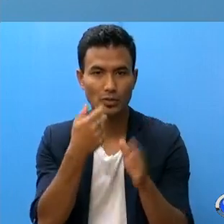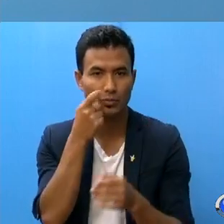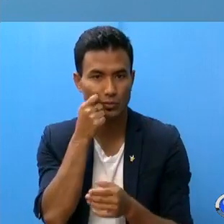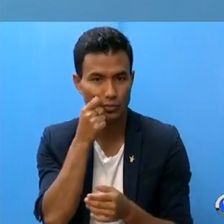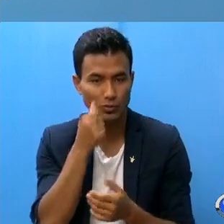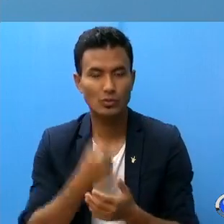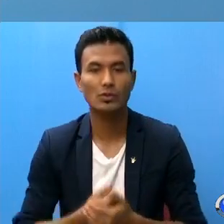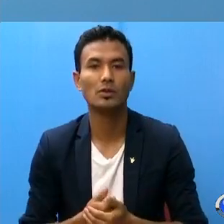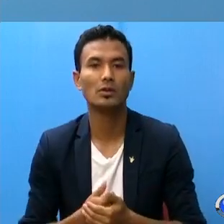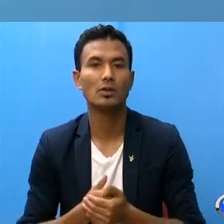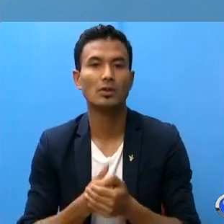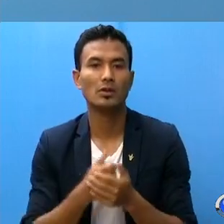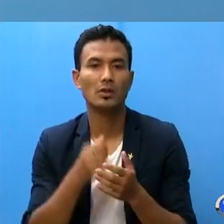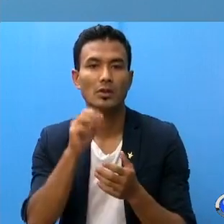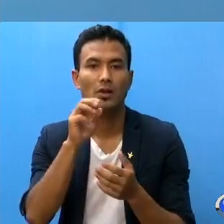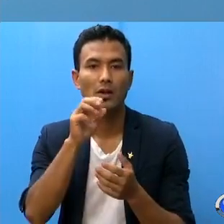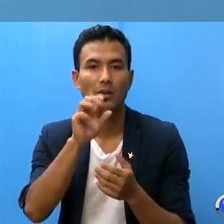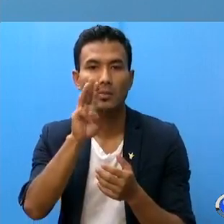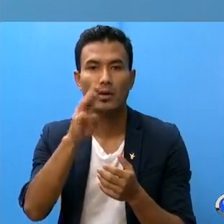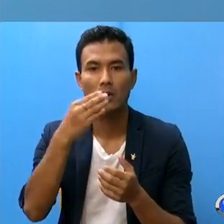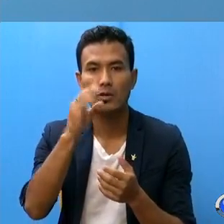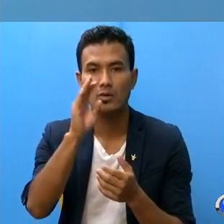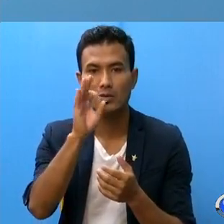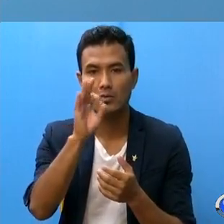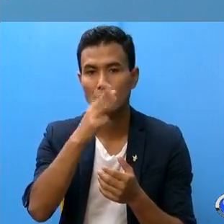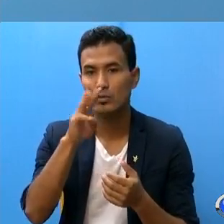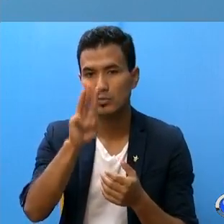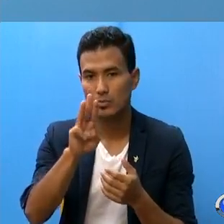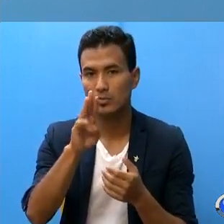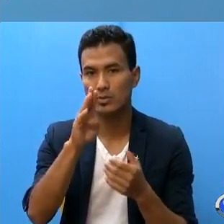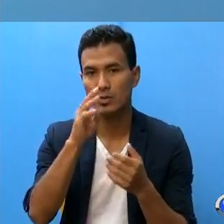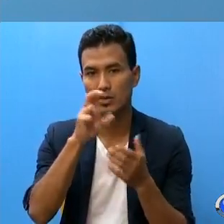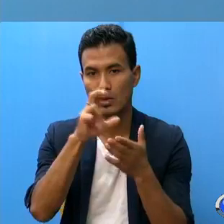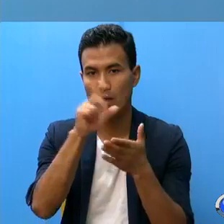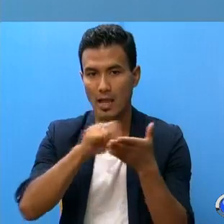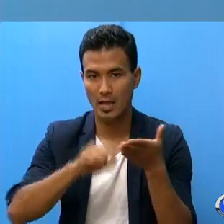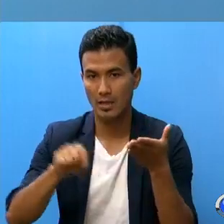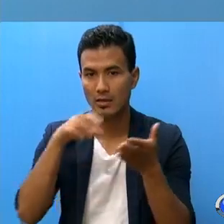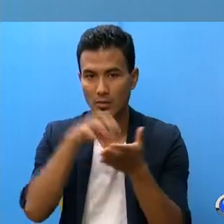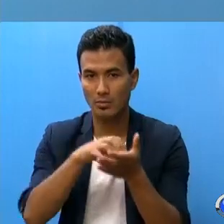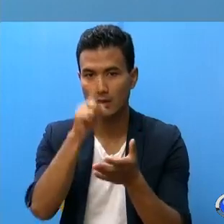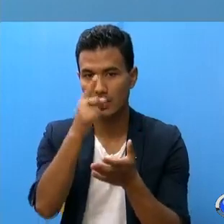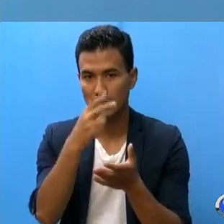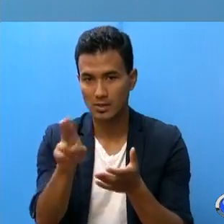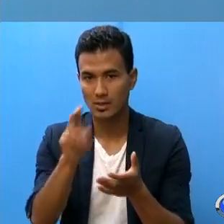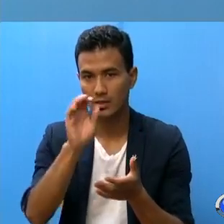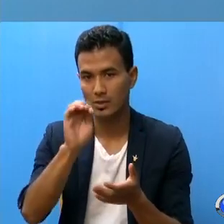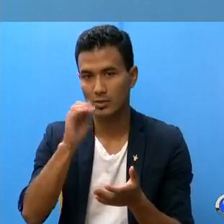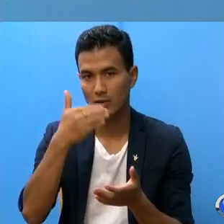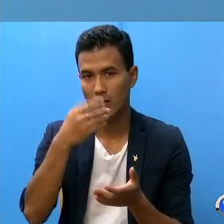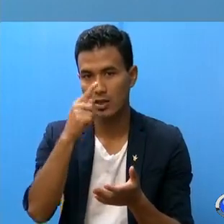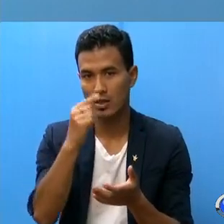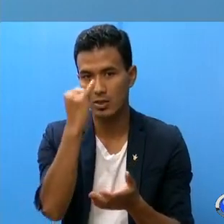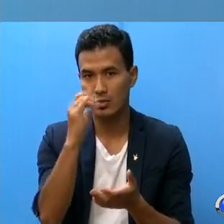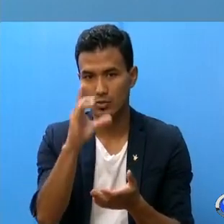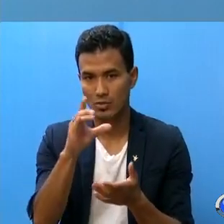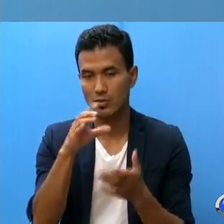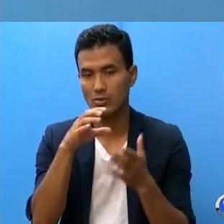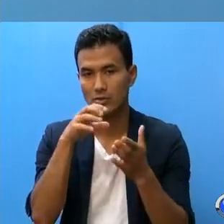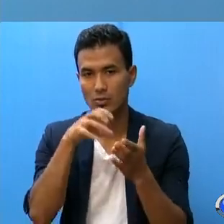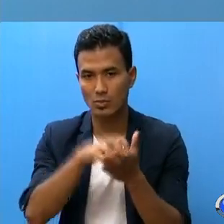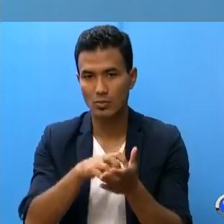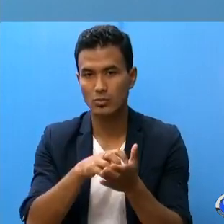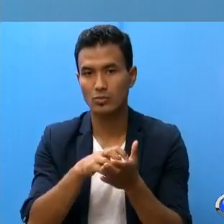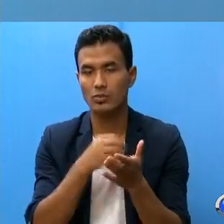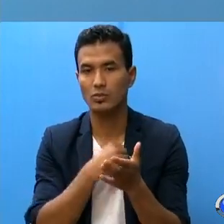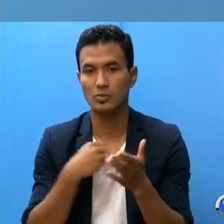महभूब आईसोलेशन सेंटर दैलेख वाट एक जना सलकोट आईसोलेशन सेंटर वाट